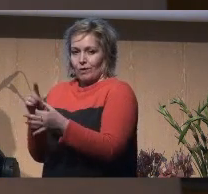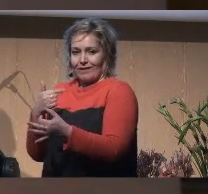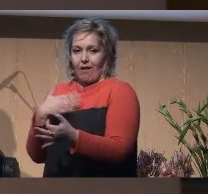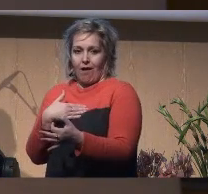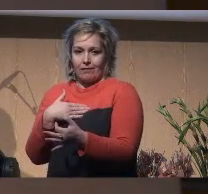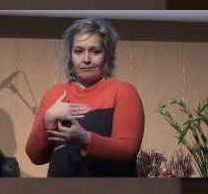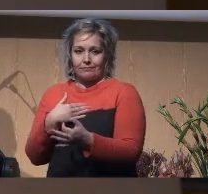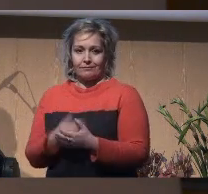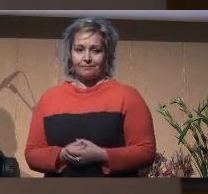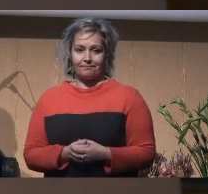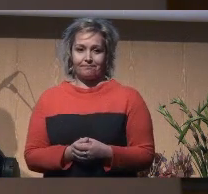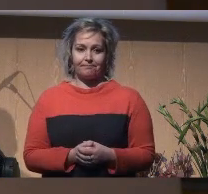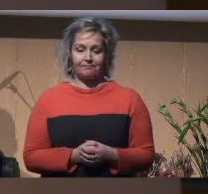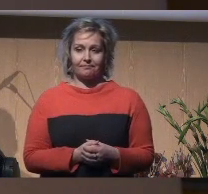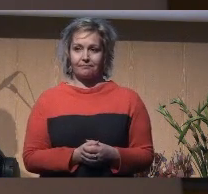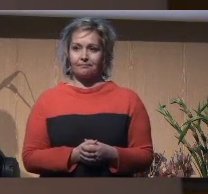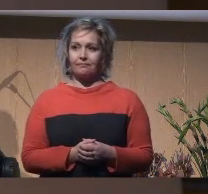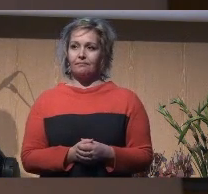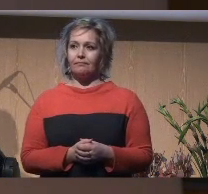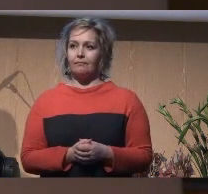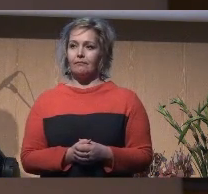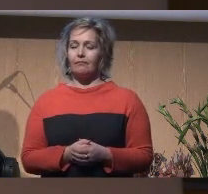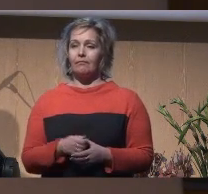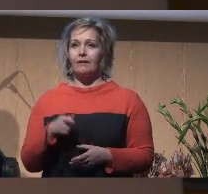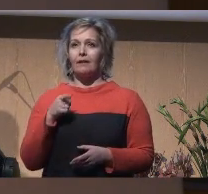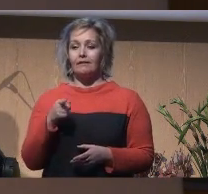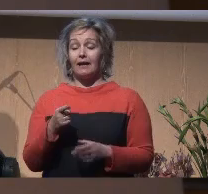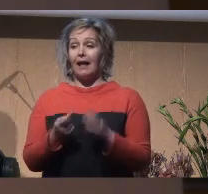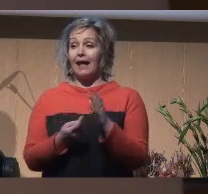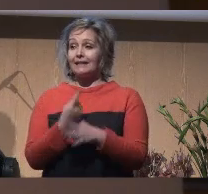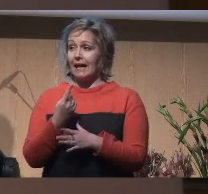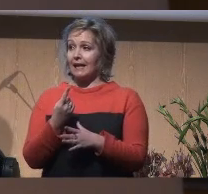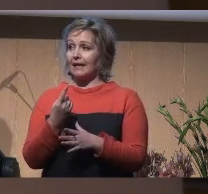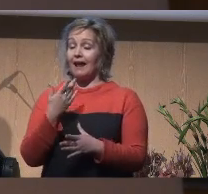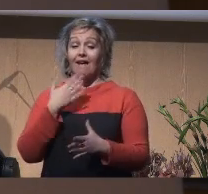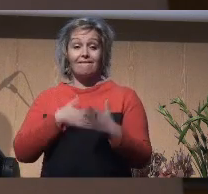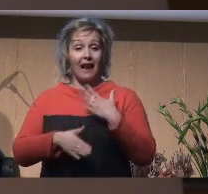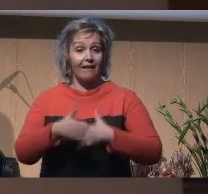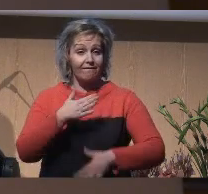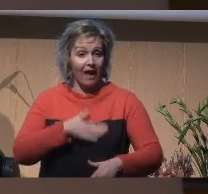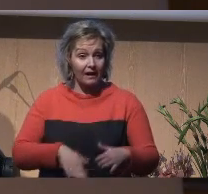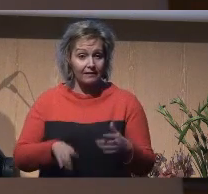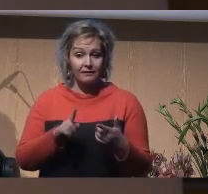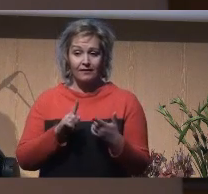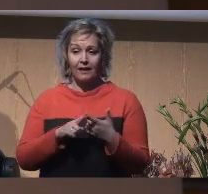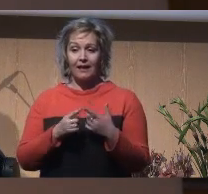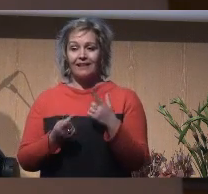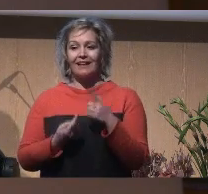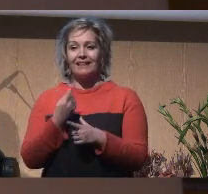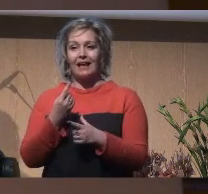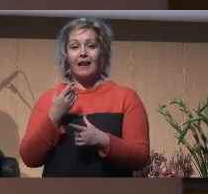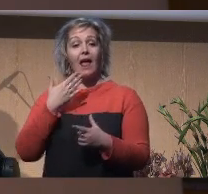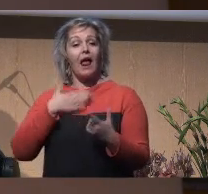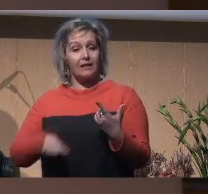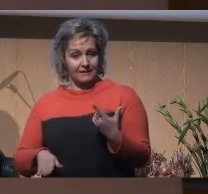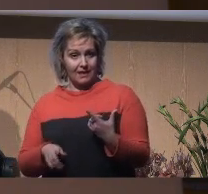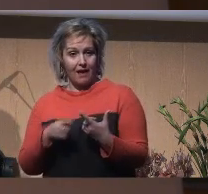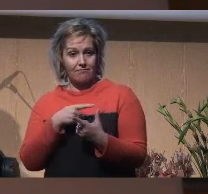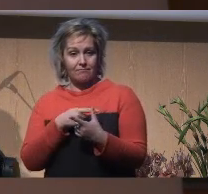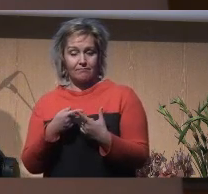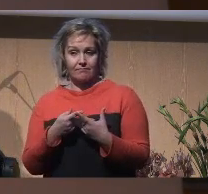Det gjelder velferd, det gjelder helse.